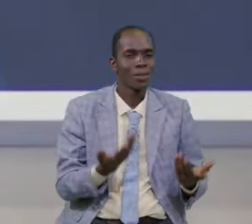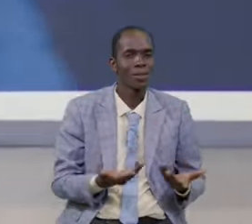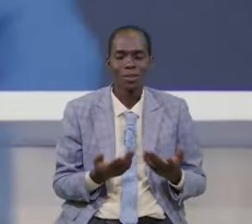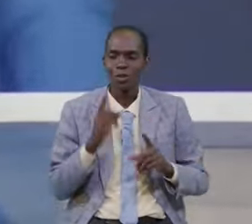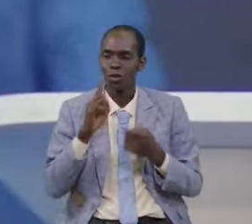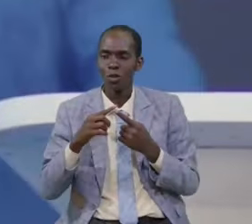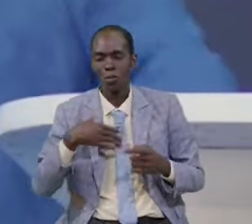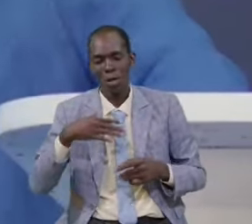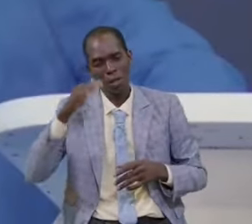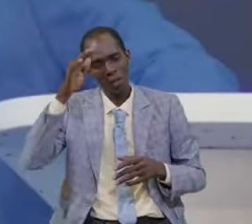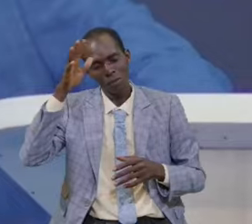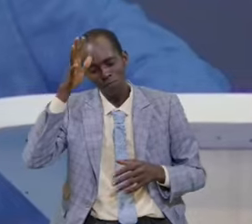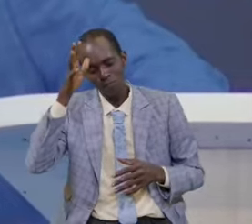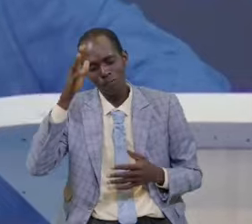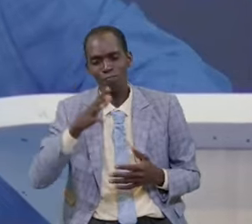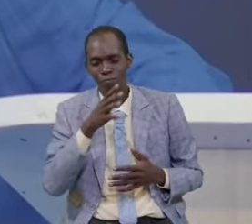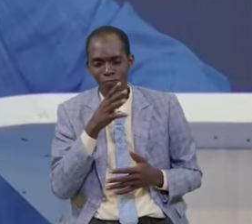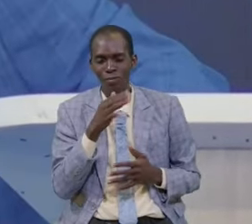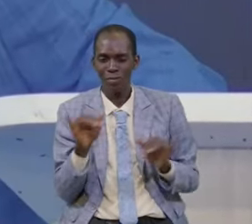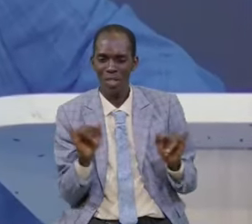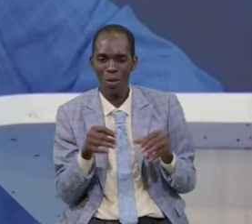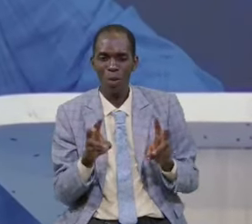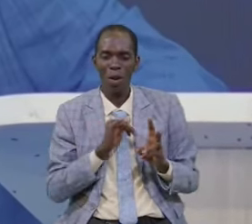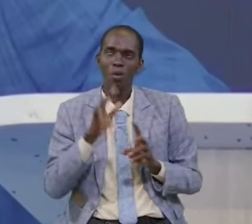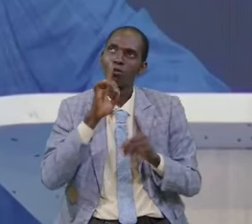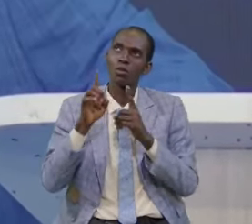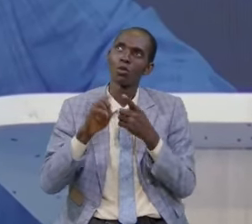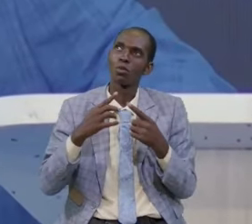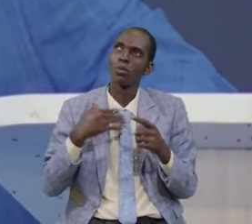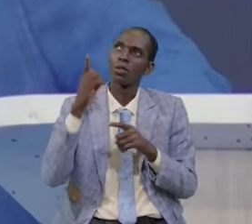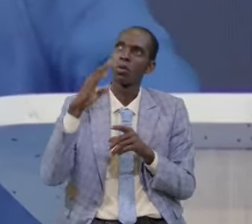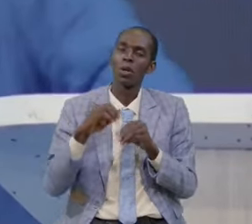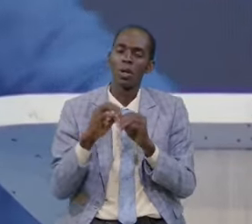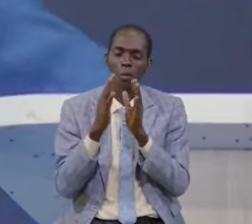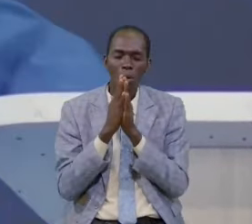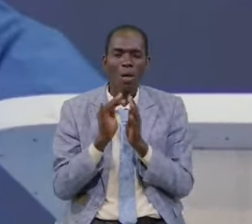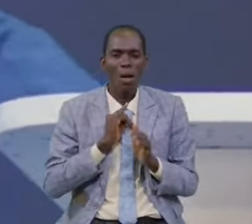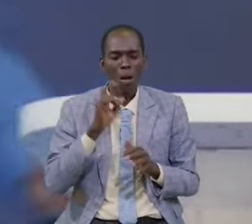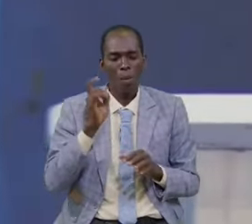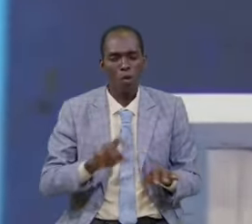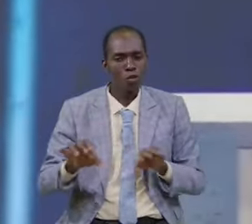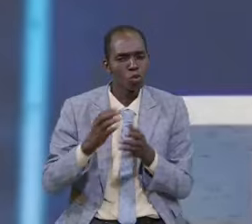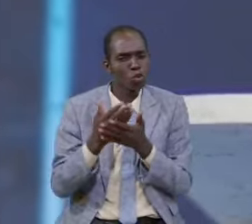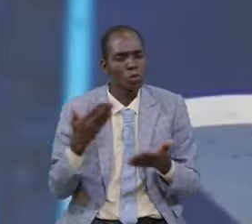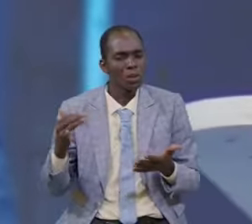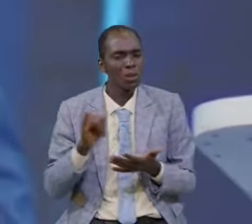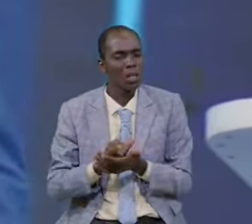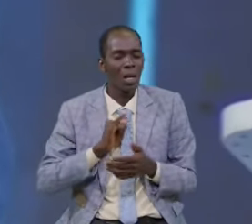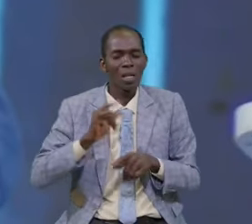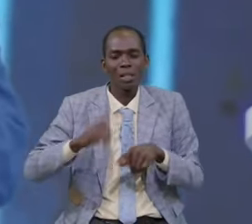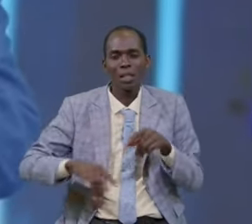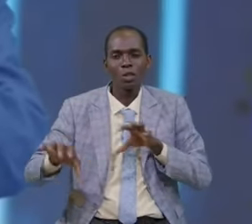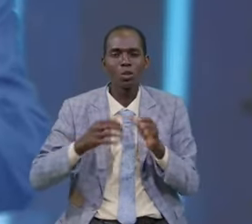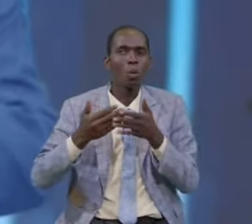cela. Et par la foi, je vais croire quelque chose aujourd'hui que je n'ai pas cru à cela il y a